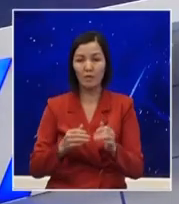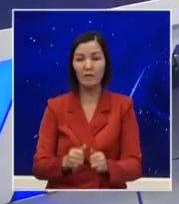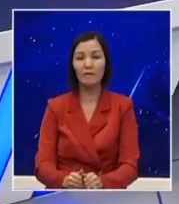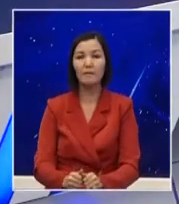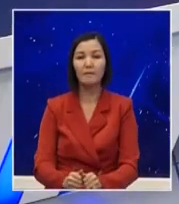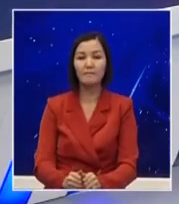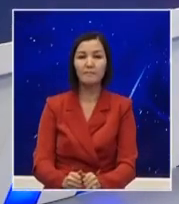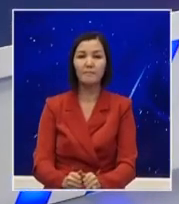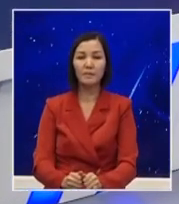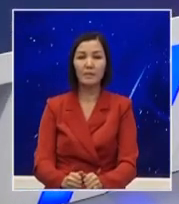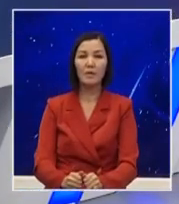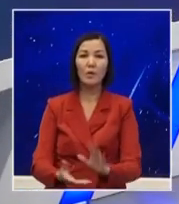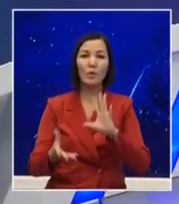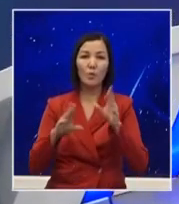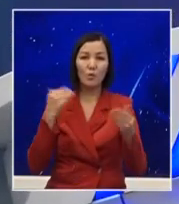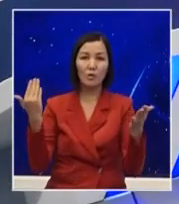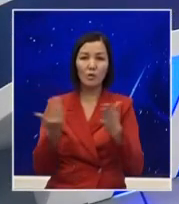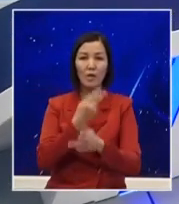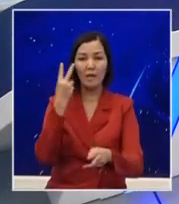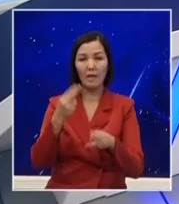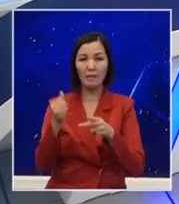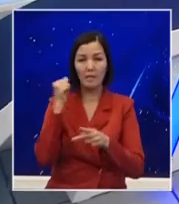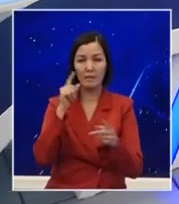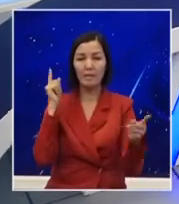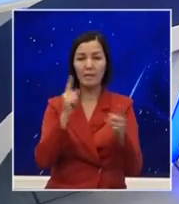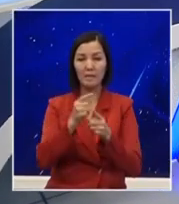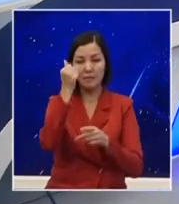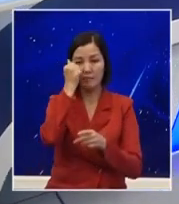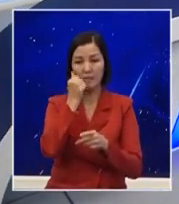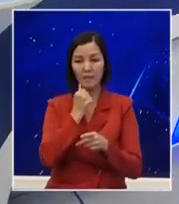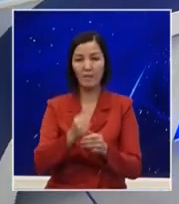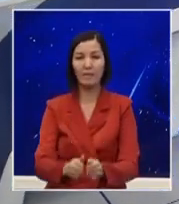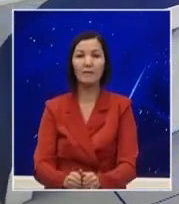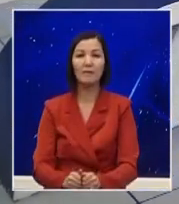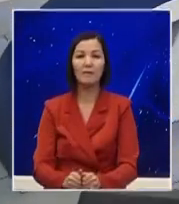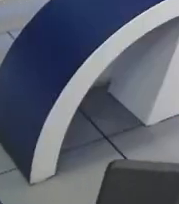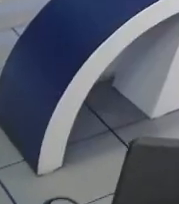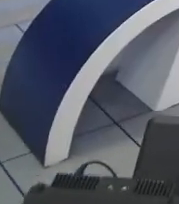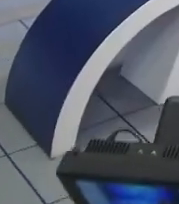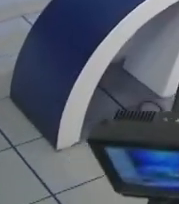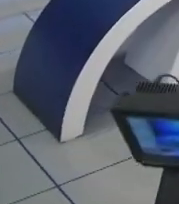Қадірмен дүгірермен бүгінгі айтар ақпараттар легі болса, келер күні амандықта ұшайық.